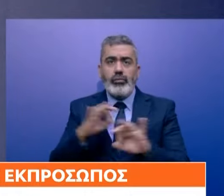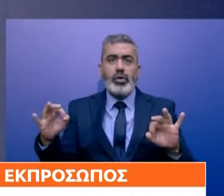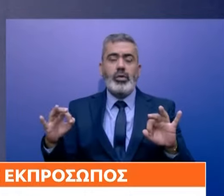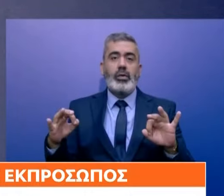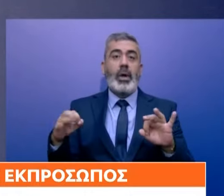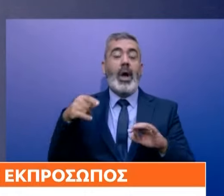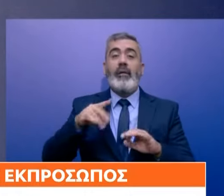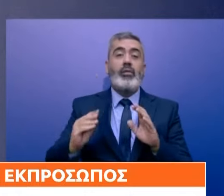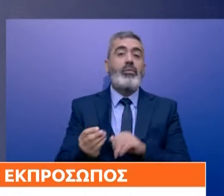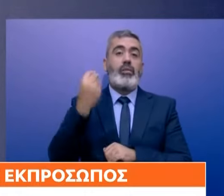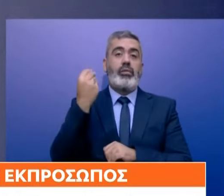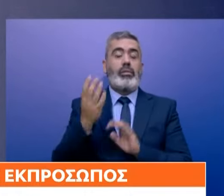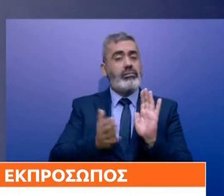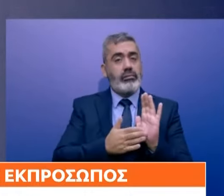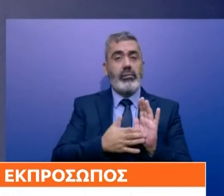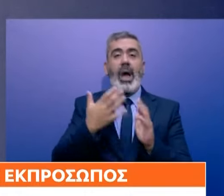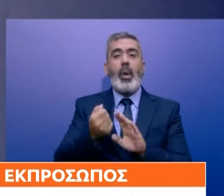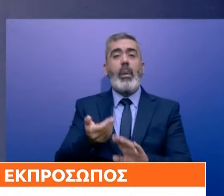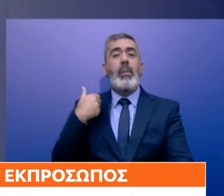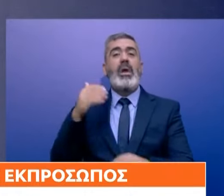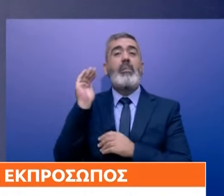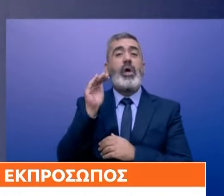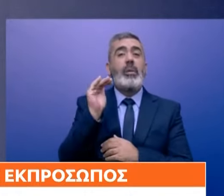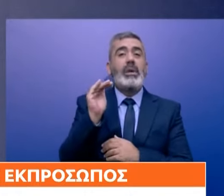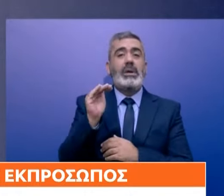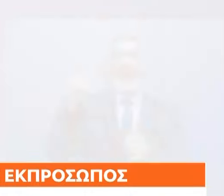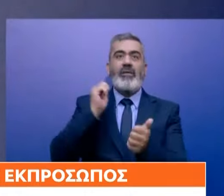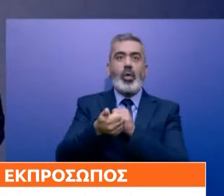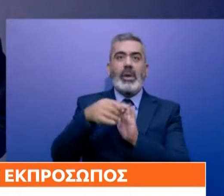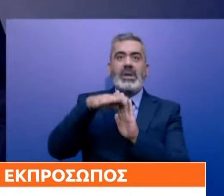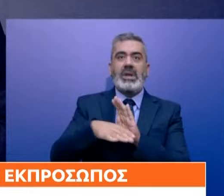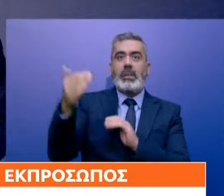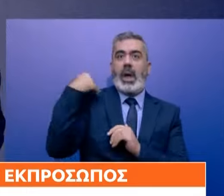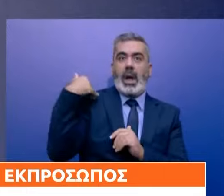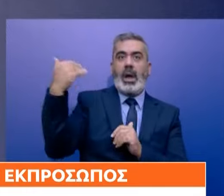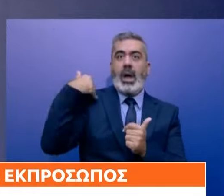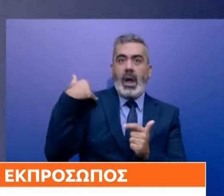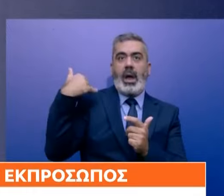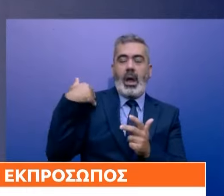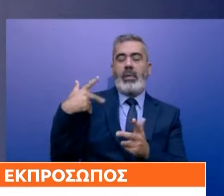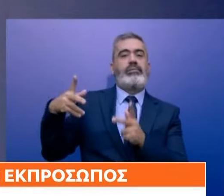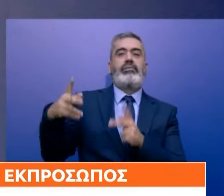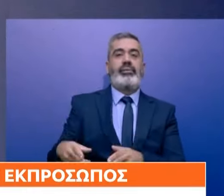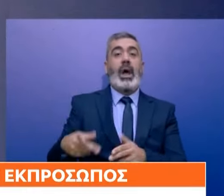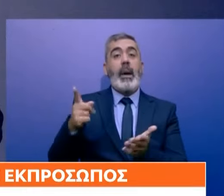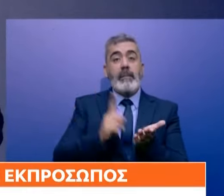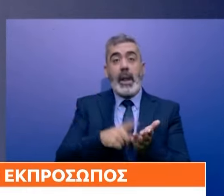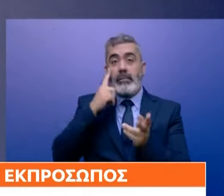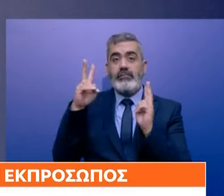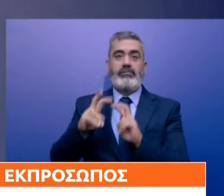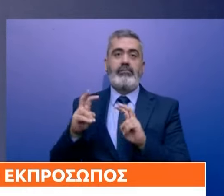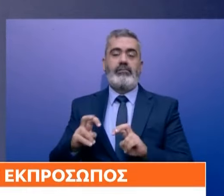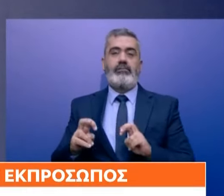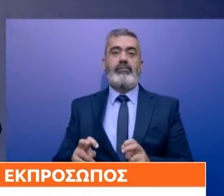σειρά από προειδοποιήσεις που είχε ο μηχανοδηγός. Πρέπει να δούμε τι συνέβη στο συγκεκριμένο περιστατικό και παρά